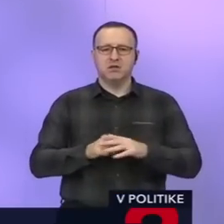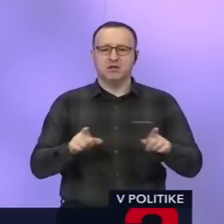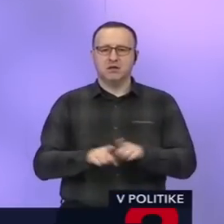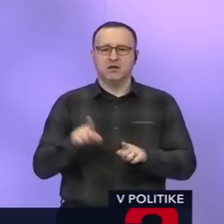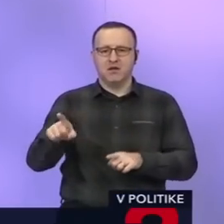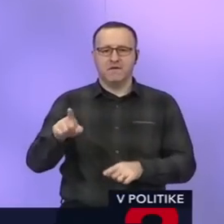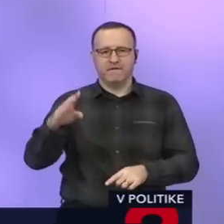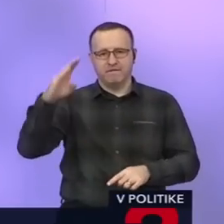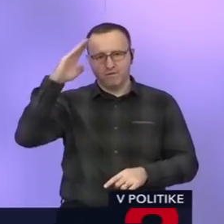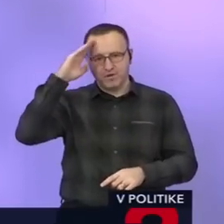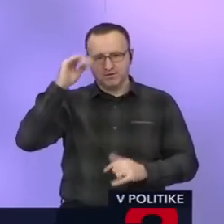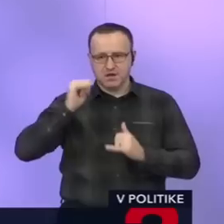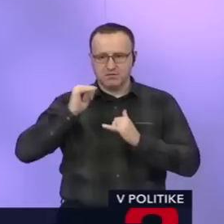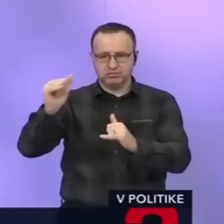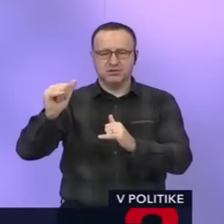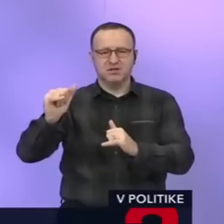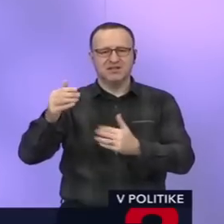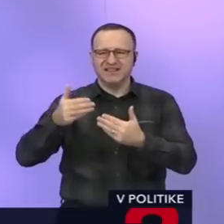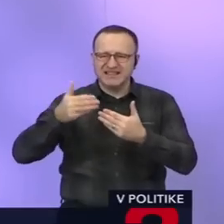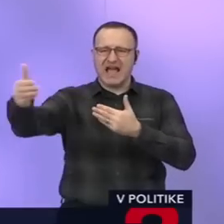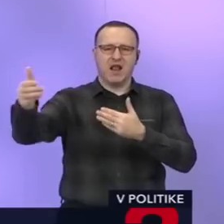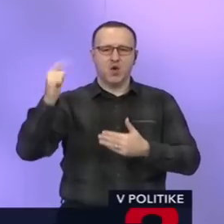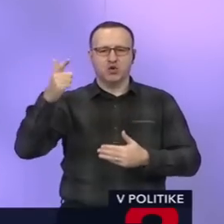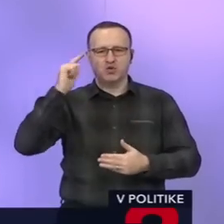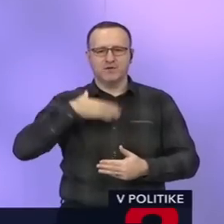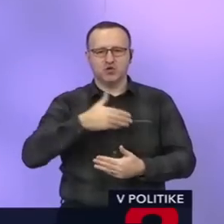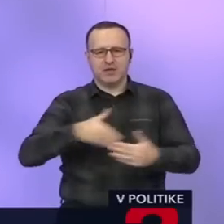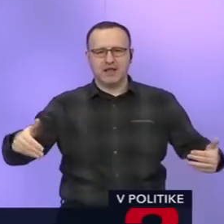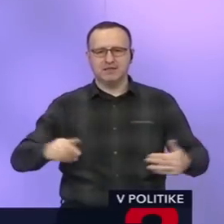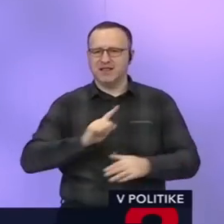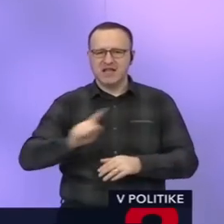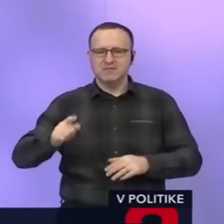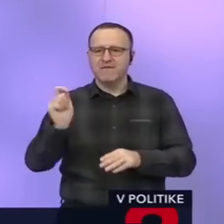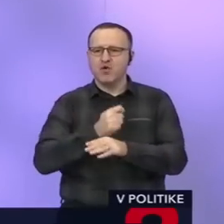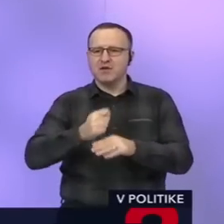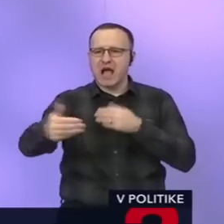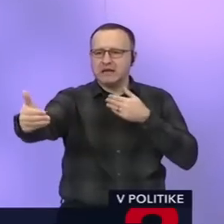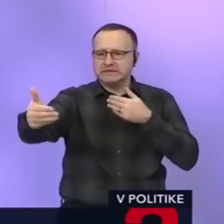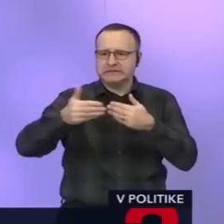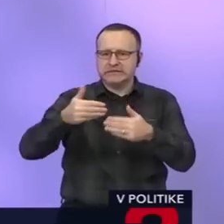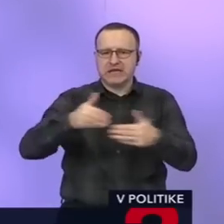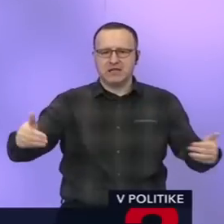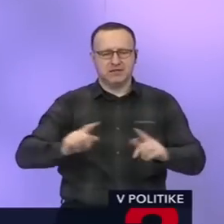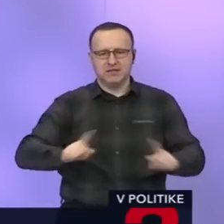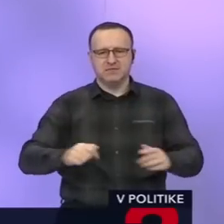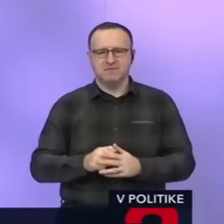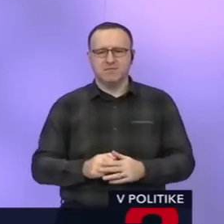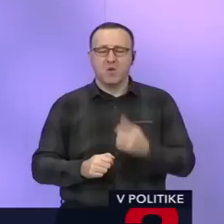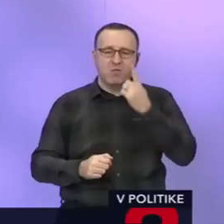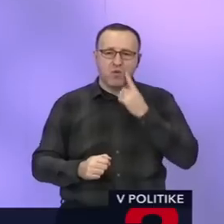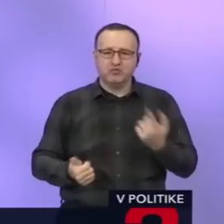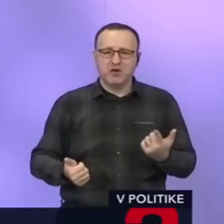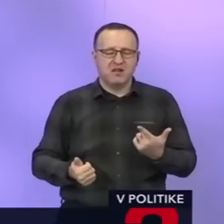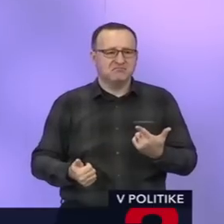vojenské operácie držali čo najďalej od Slovenska. Bohužiaľ, nevieme dnes predvídať, akým spôsobom